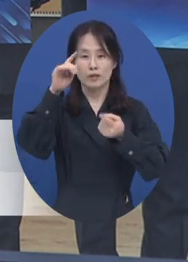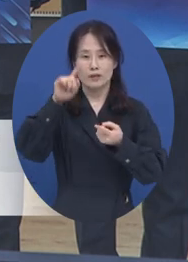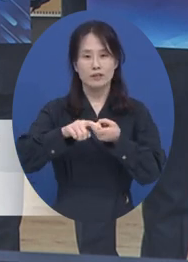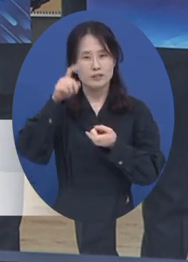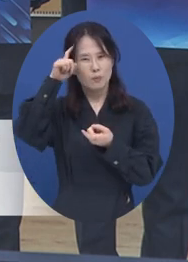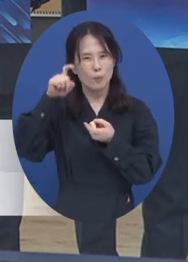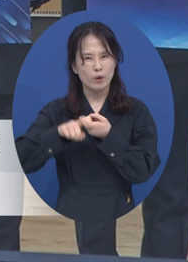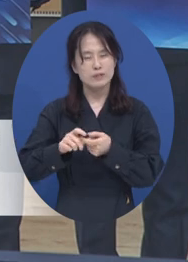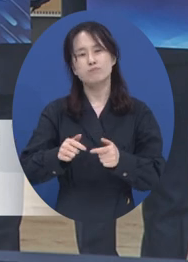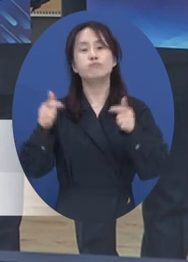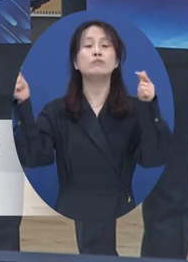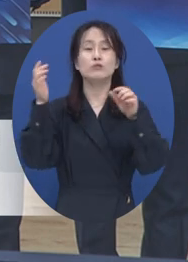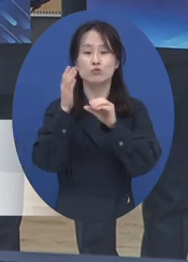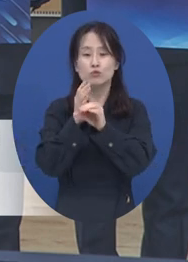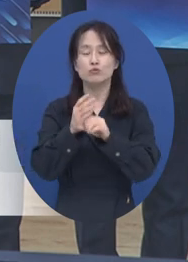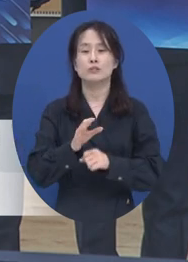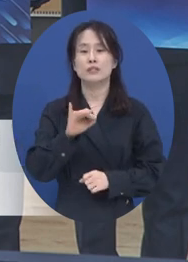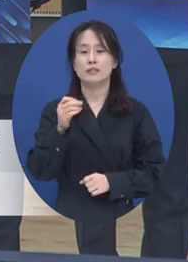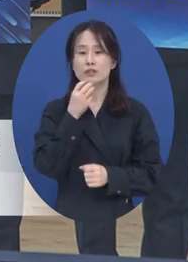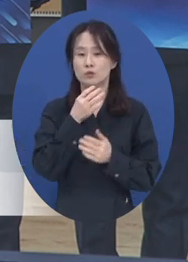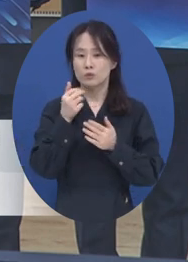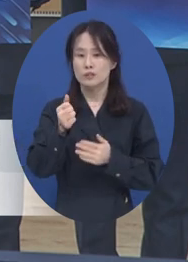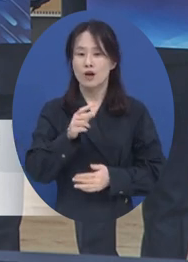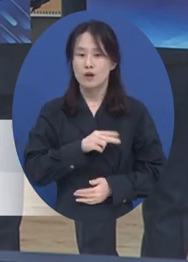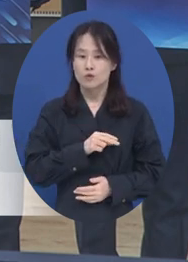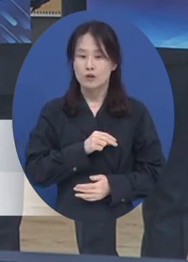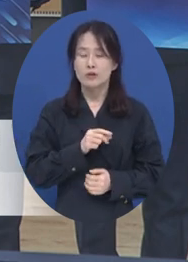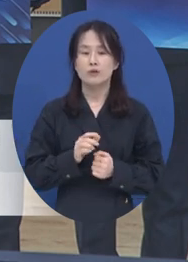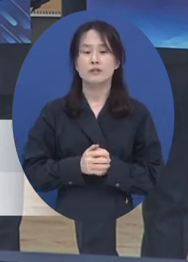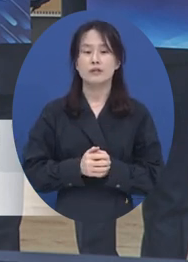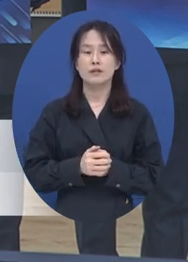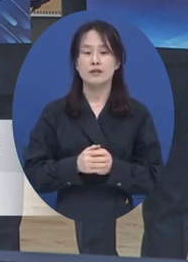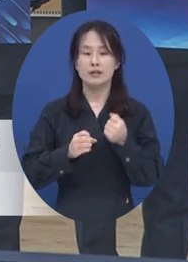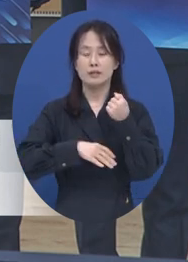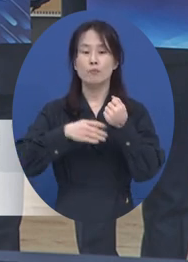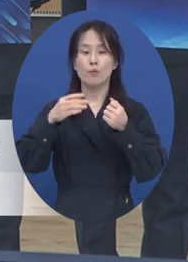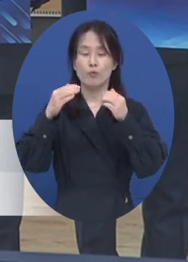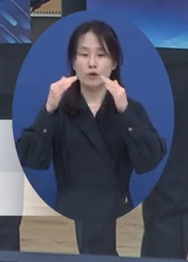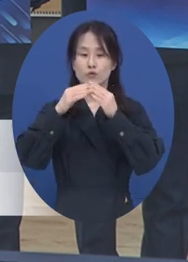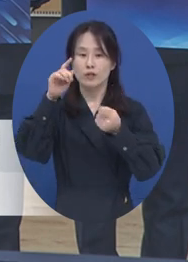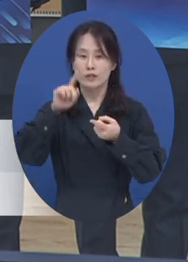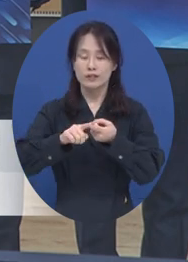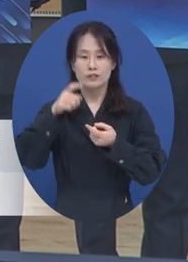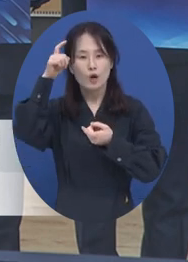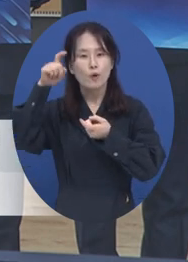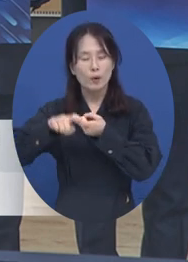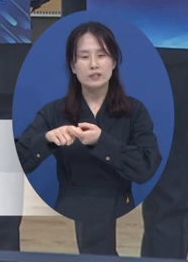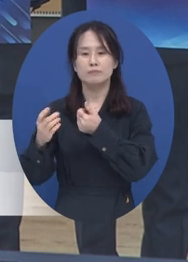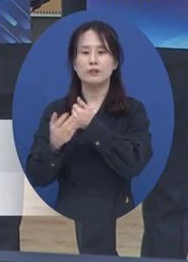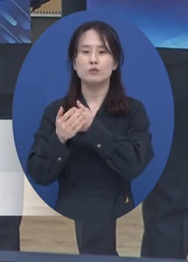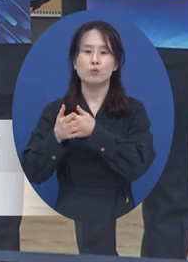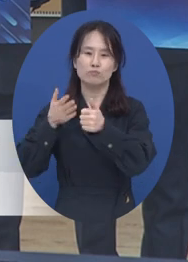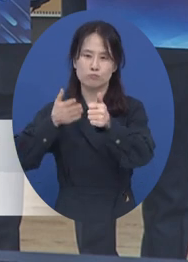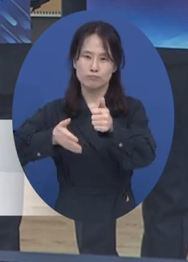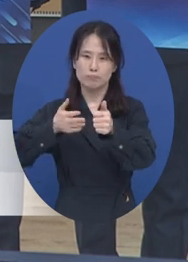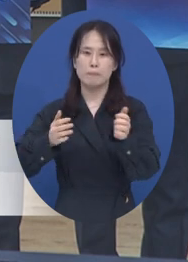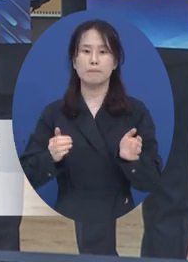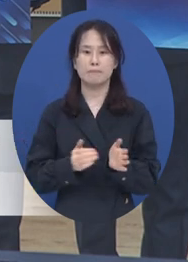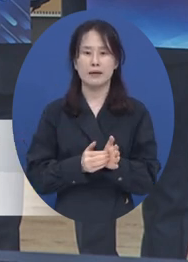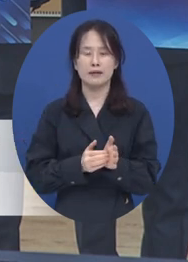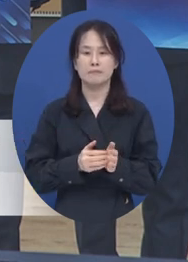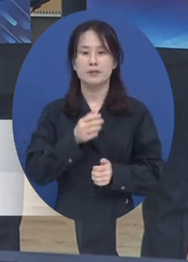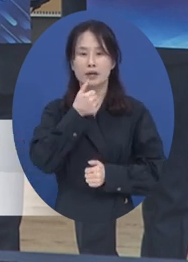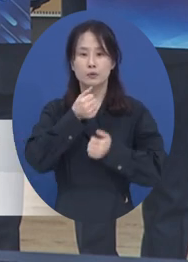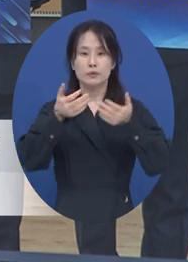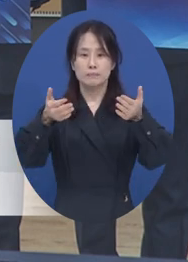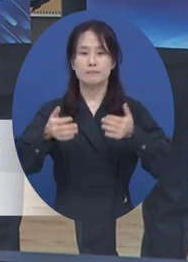있는데요. 이재명 경기도지사가 국회의원에 기본주택에 대한 관심과 지원을 당부하며 협조를 요청했습니다.